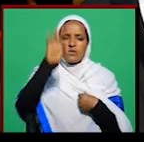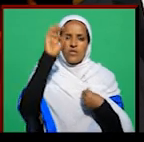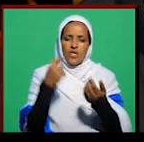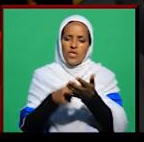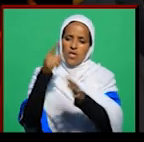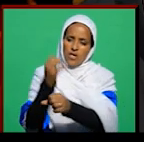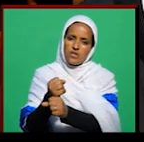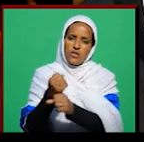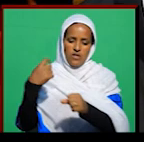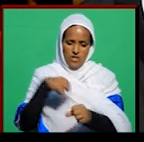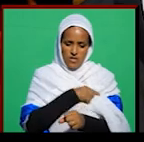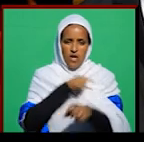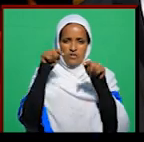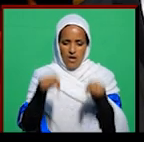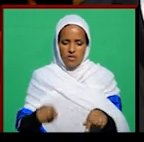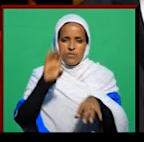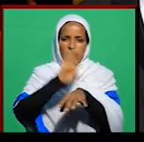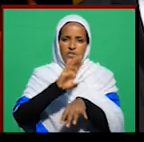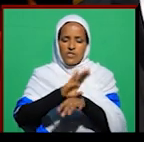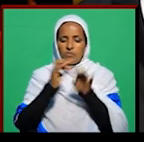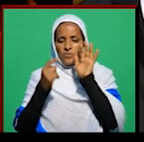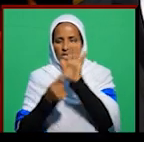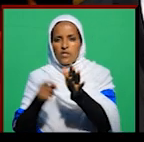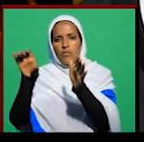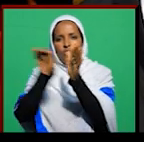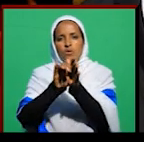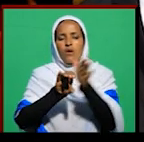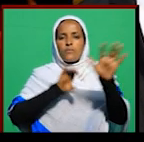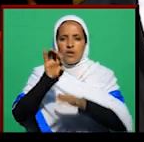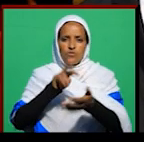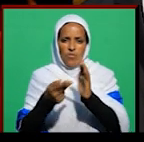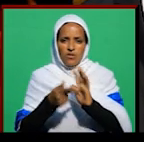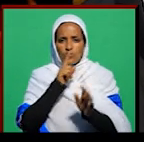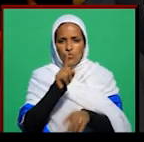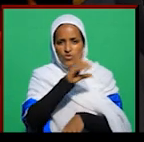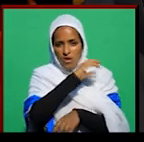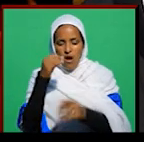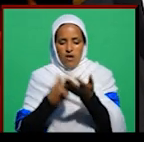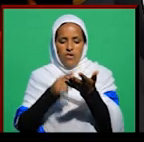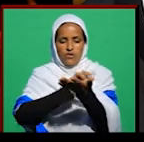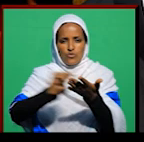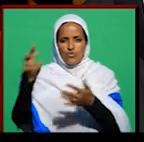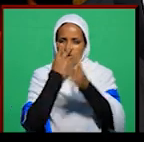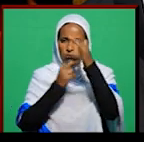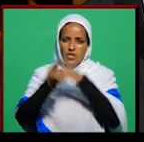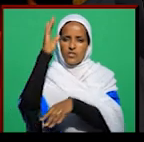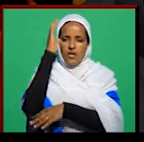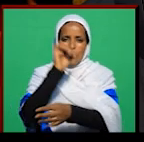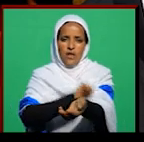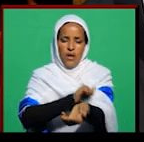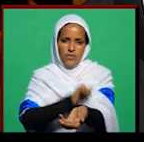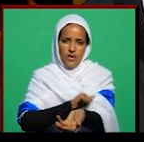ነው። ያንን ይዘን ነው እኛ ዛሬ በቤተ ክርስቲያናችን ምልክት መታወቂያ የምናደርገው ማለት ነው። እና የቅዱስ ነቢየ